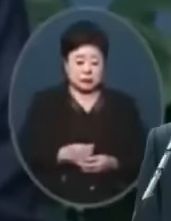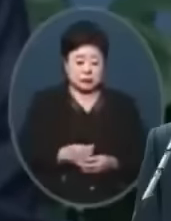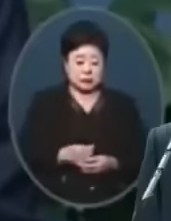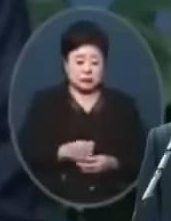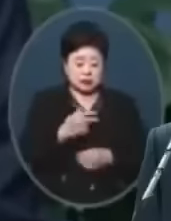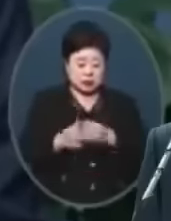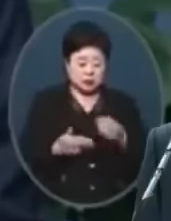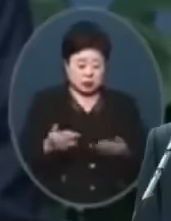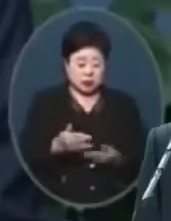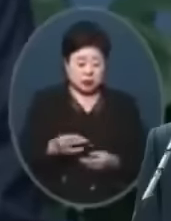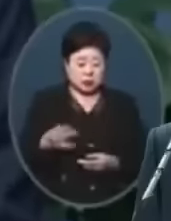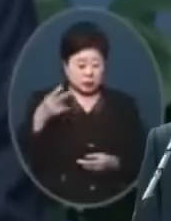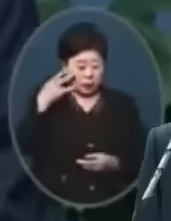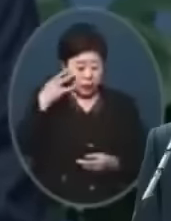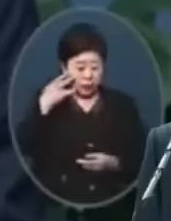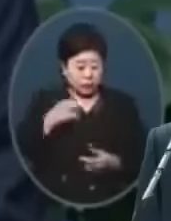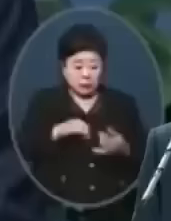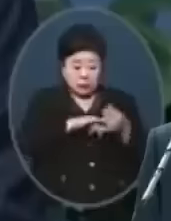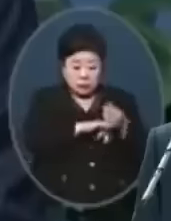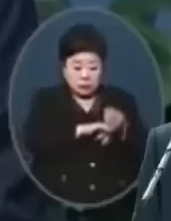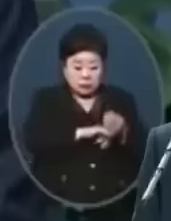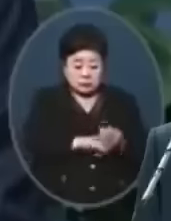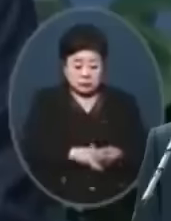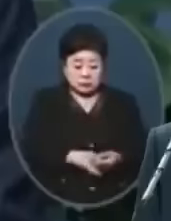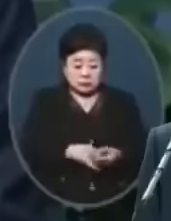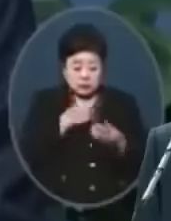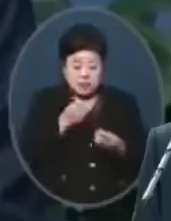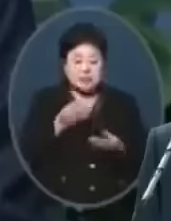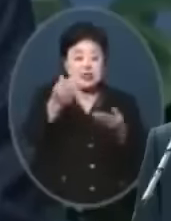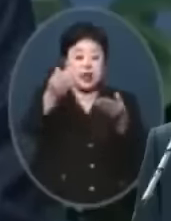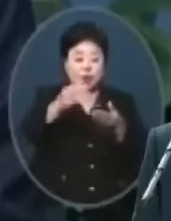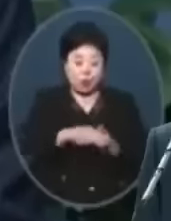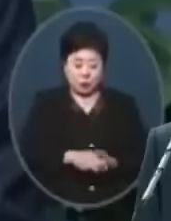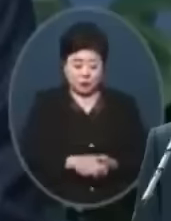일하겠습니다. 그래서 잔치를 하고